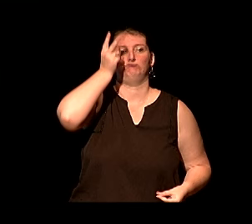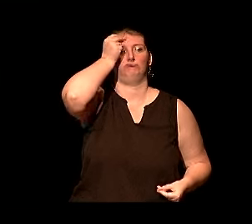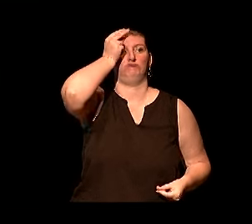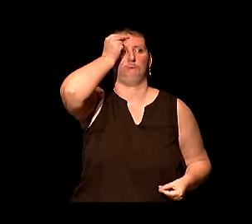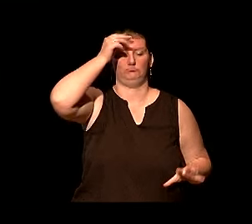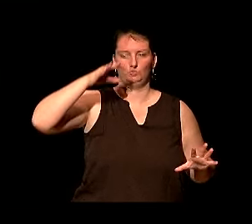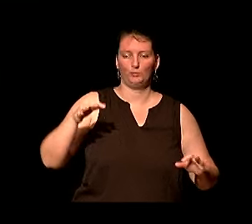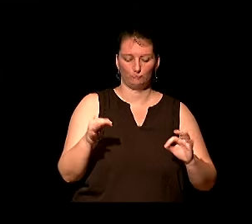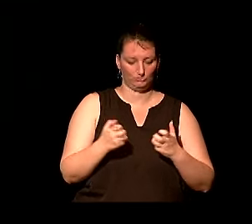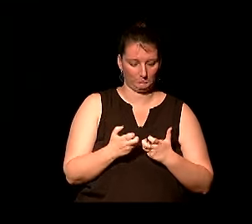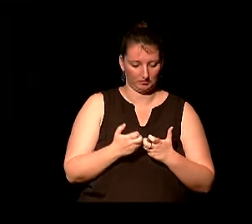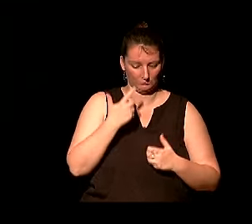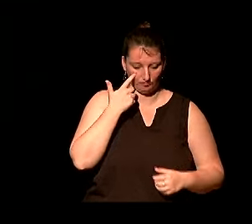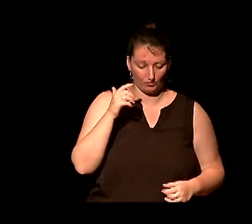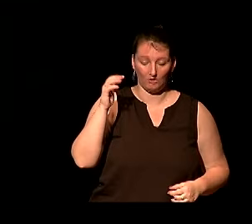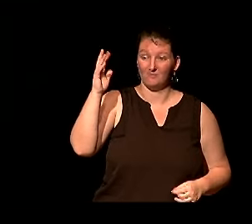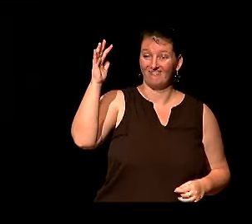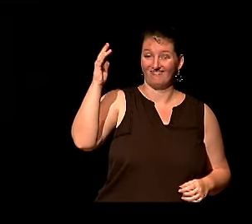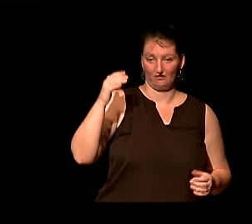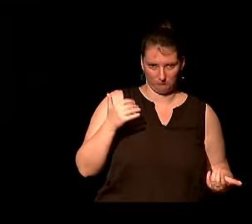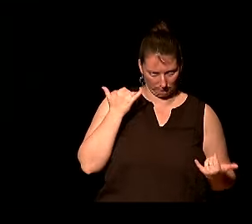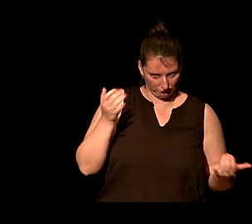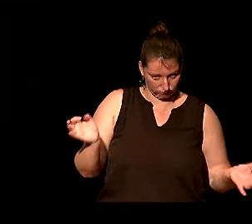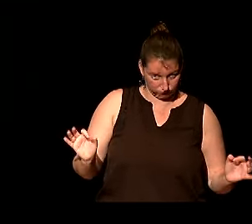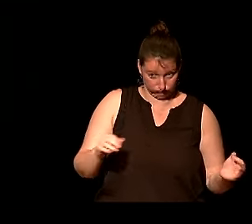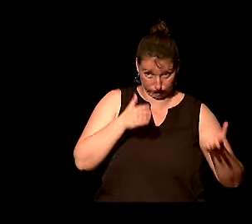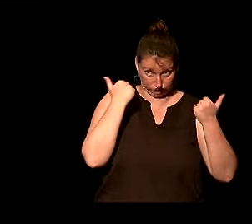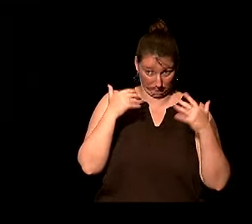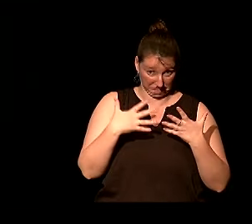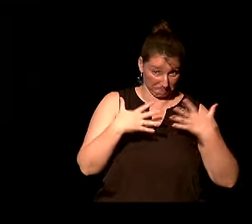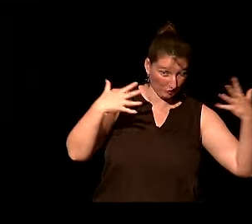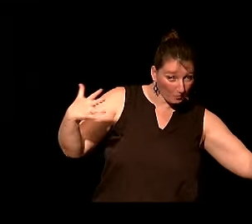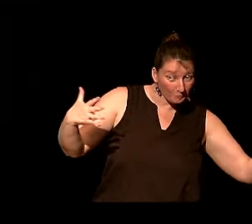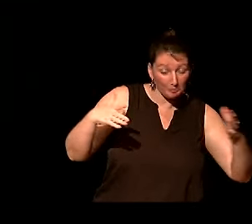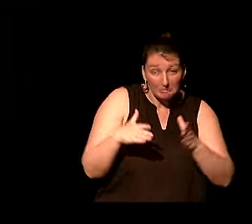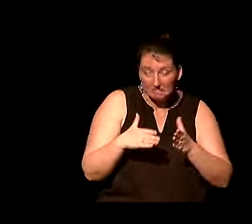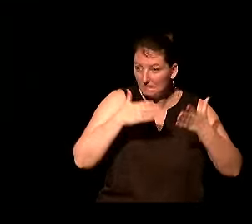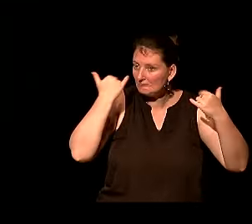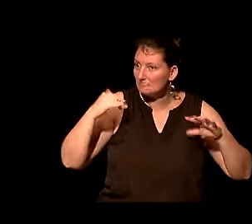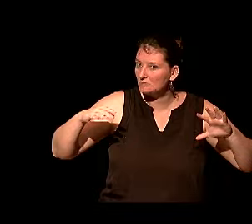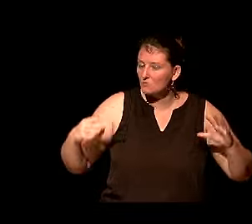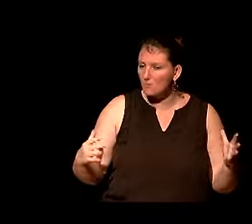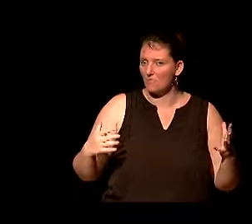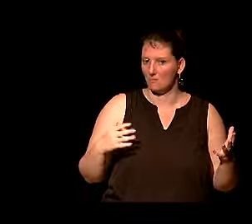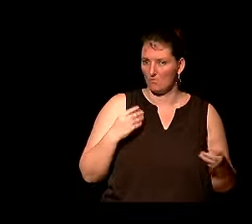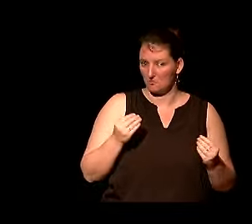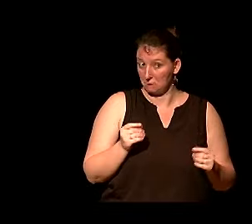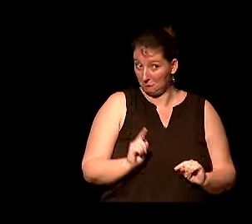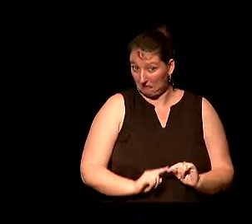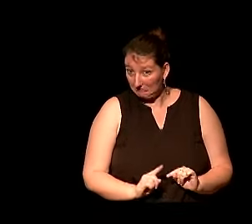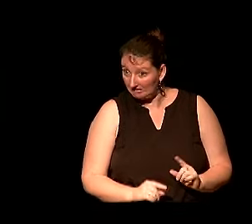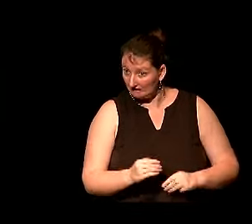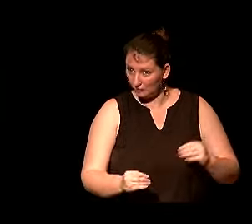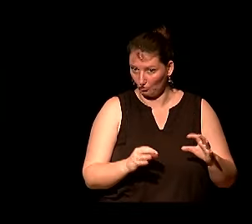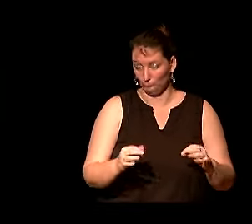avait pas cette main, on ne saurait pas très bien quelle est l'échelle de ce qu'on est en train de voir, si c'est immense ou si c'est qu'un détail,